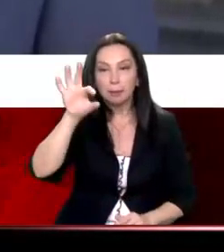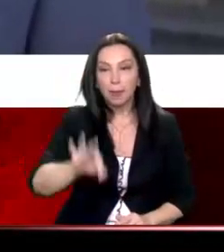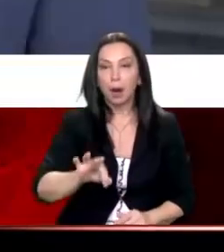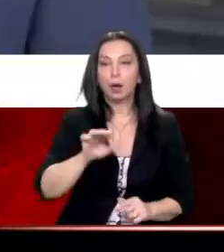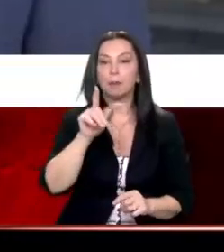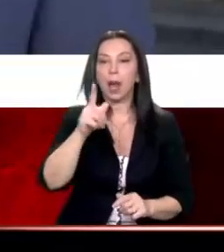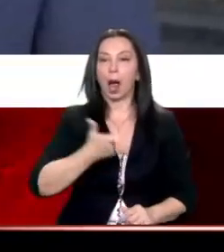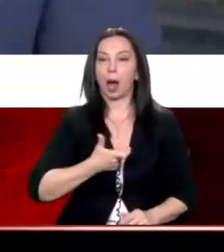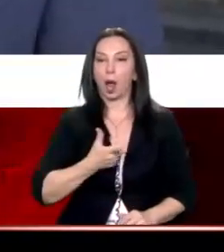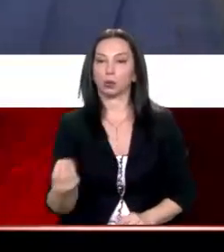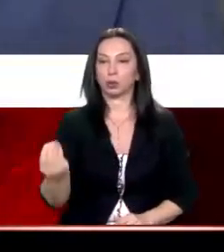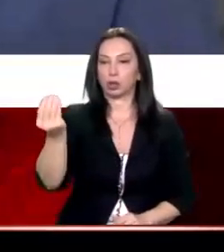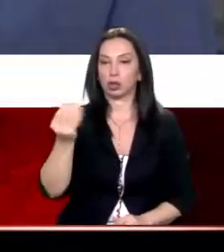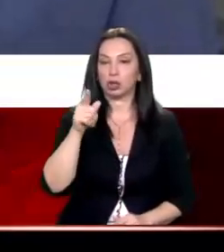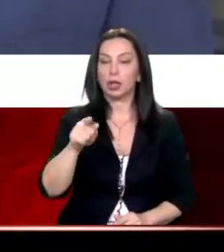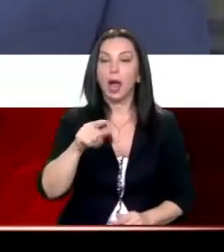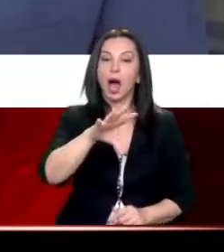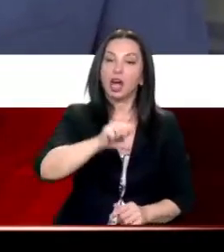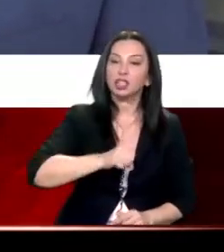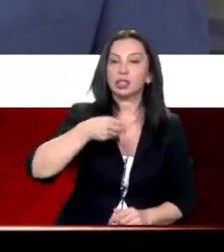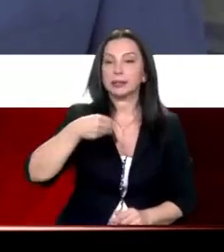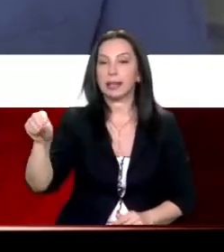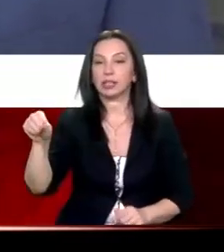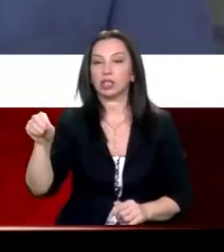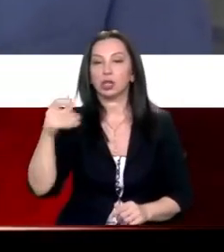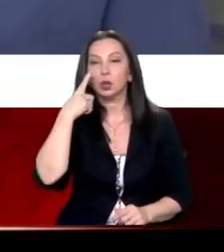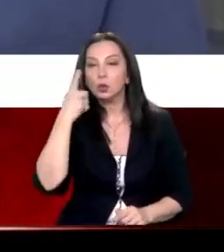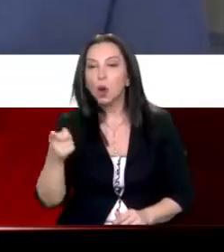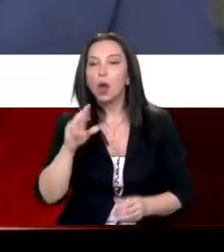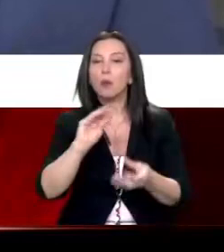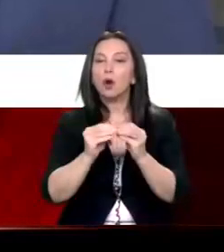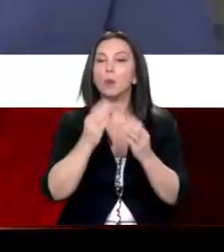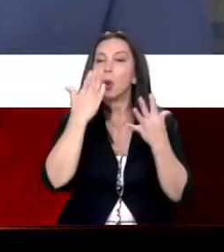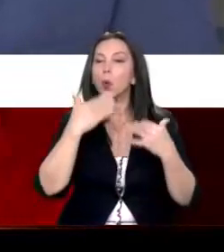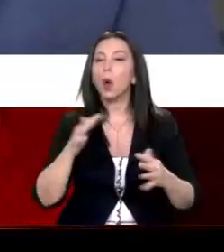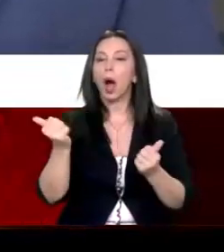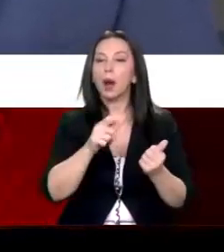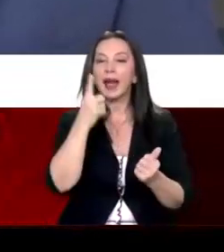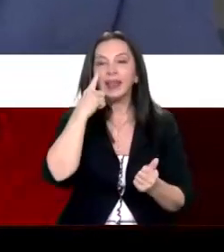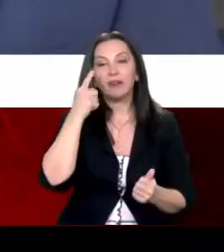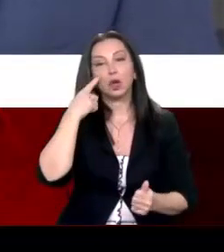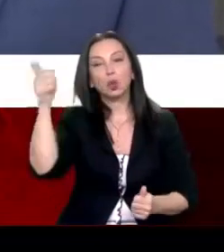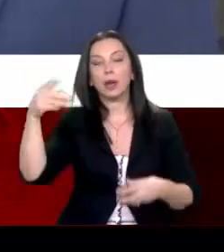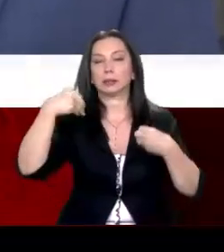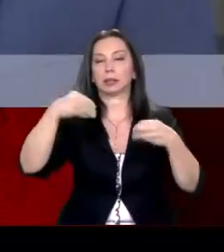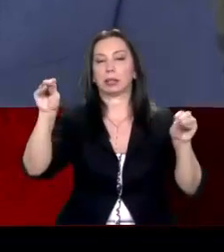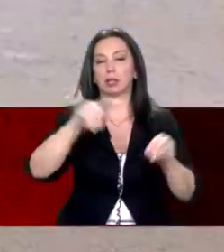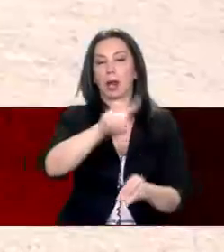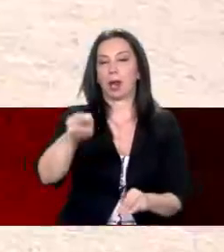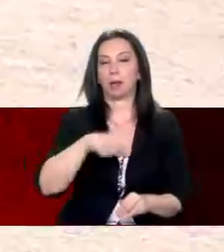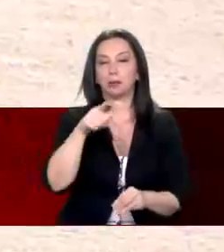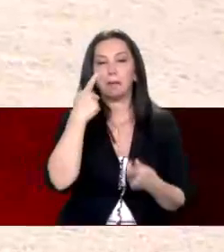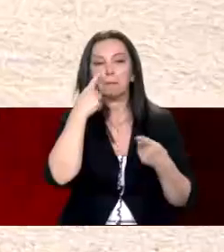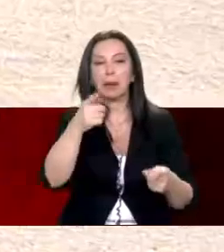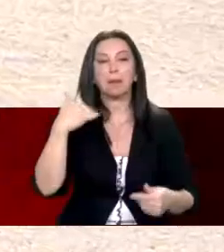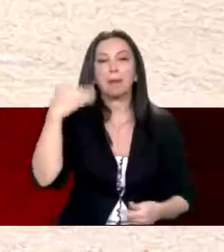böyle bir kanun yürürlüğe girecek. Alıcı ile satıcı arasında herhangi bir problemi olmayan araç devletimiz tarafından satışa çıkartılacak.